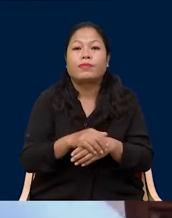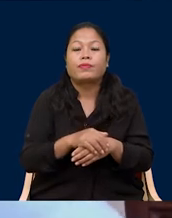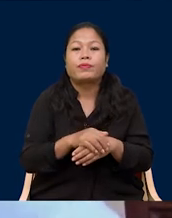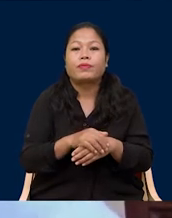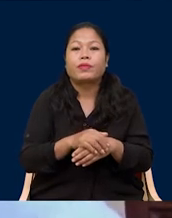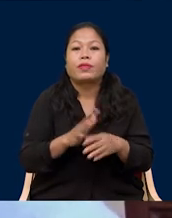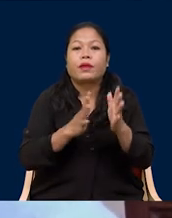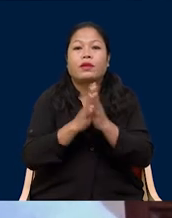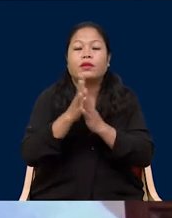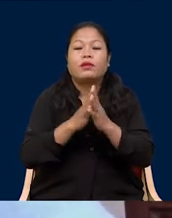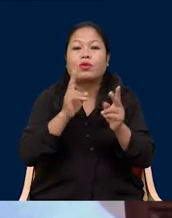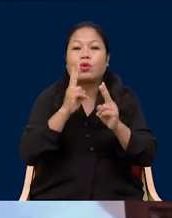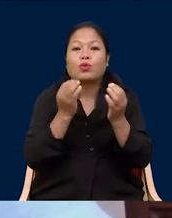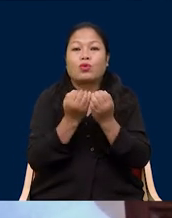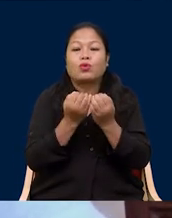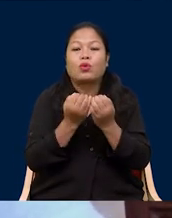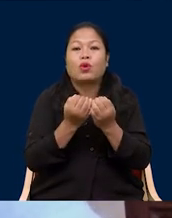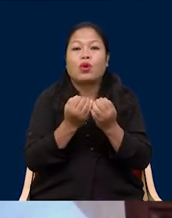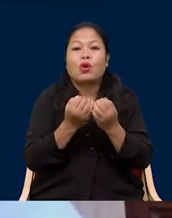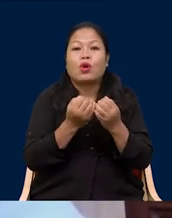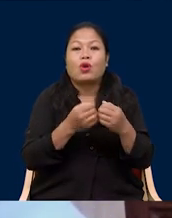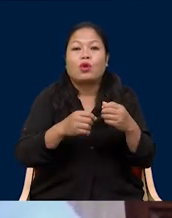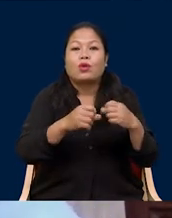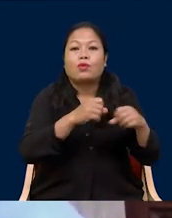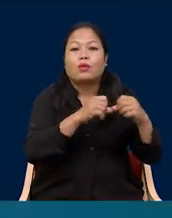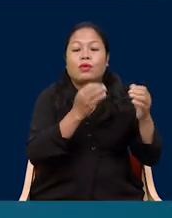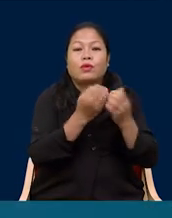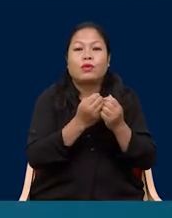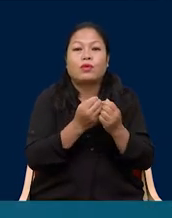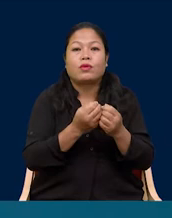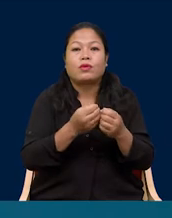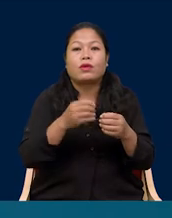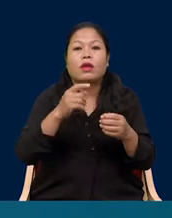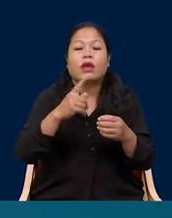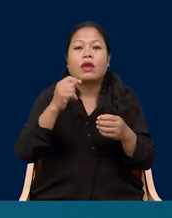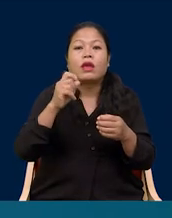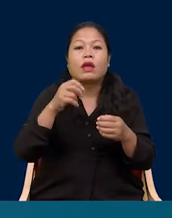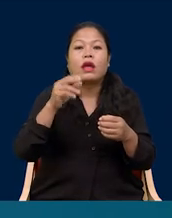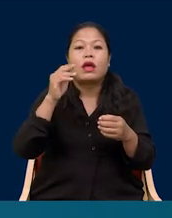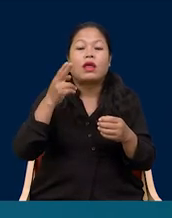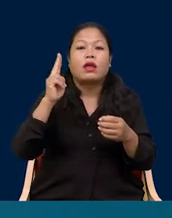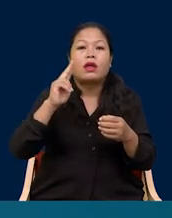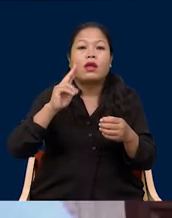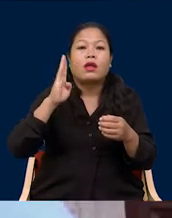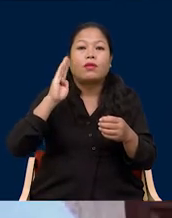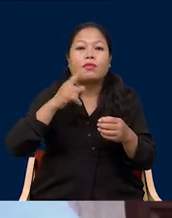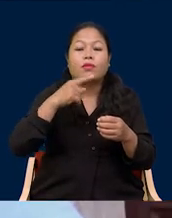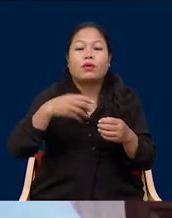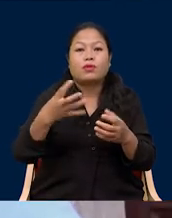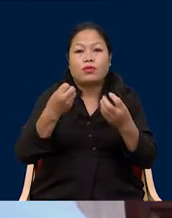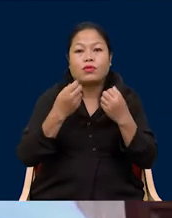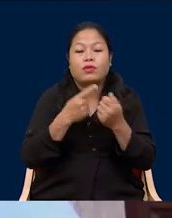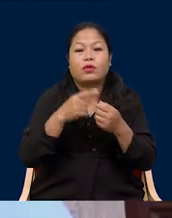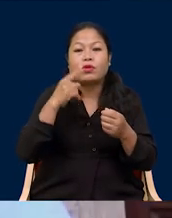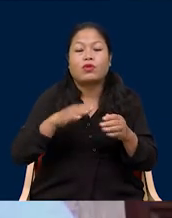र जङ्गलको हामी कुरा गर्छौँ जुन चाहिँ प्राकृतिक रूपमा चाहिँ कार्बन चाहिँ शोषणी क्रम चाहिँ गर्छ, तर